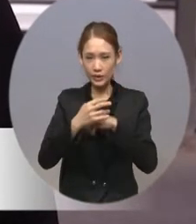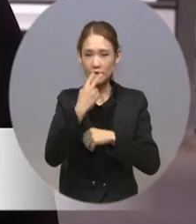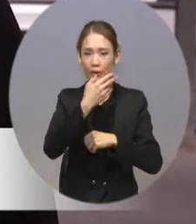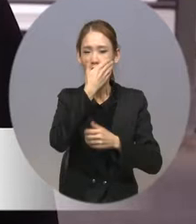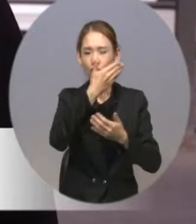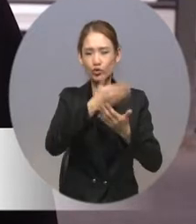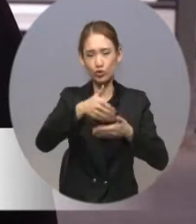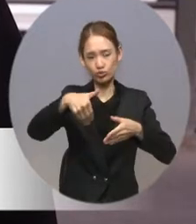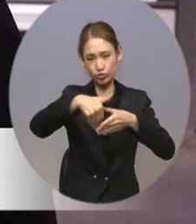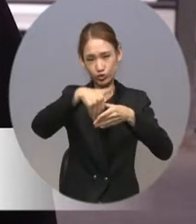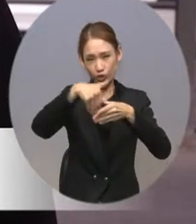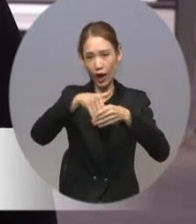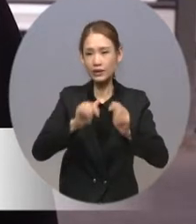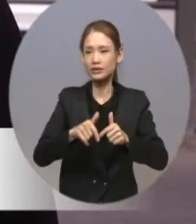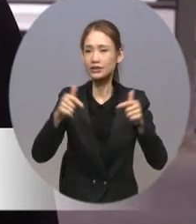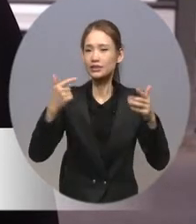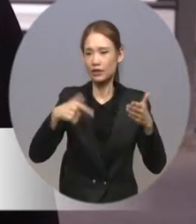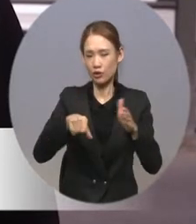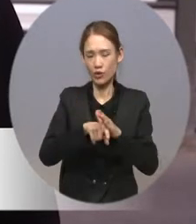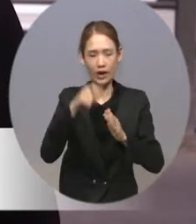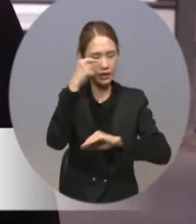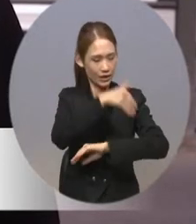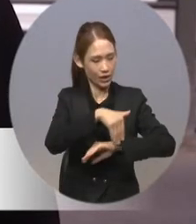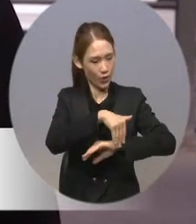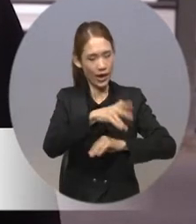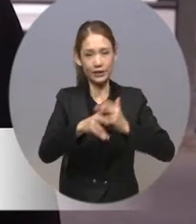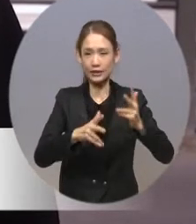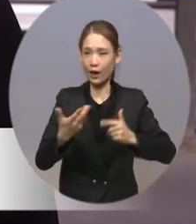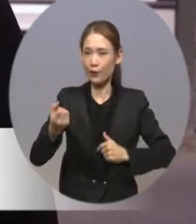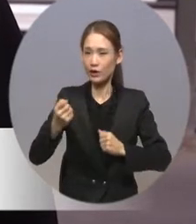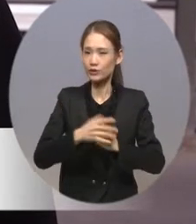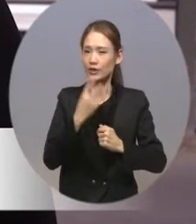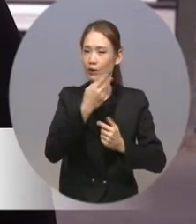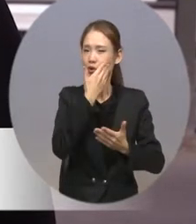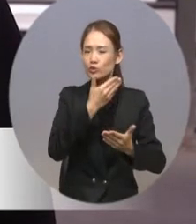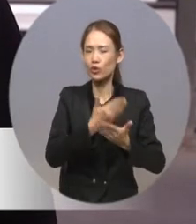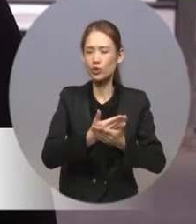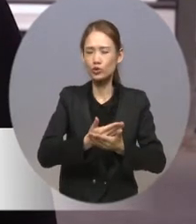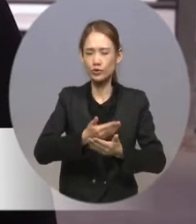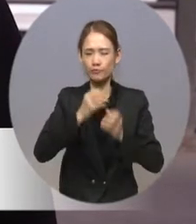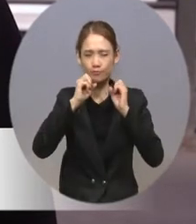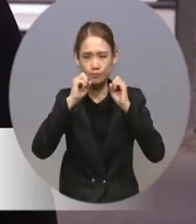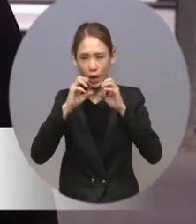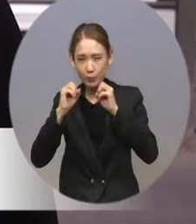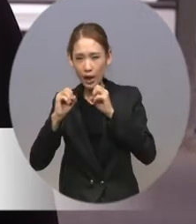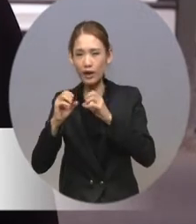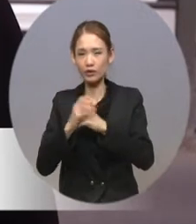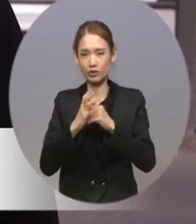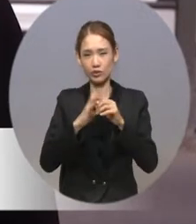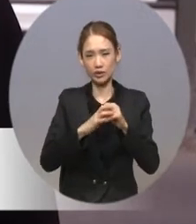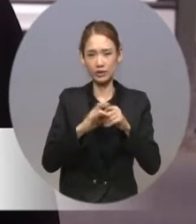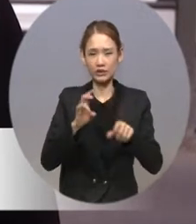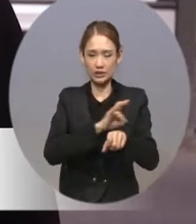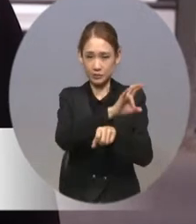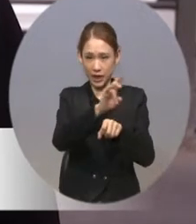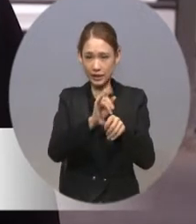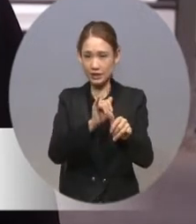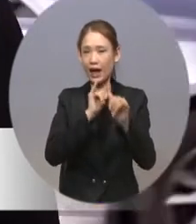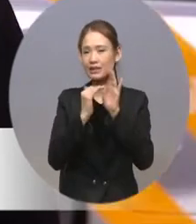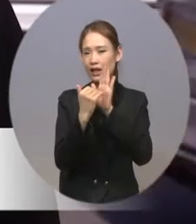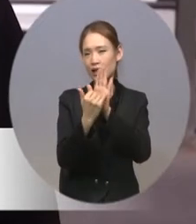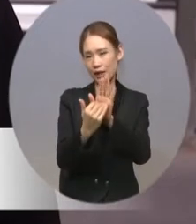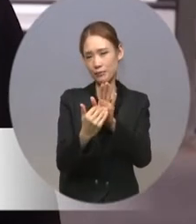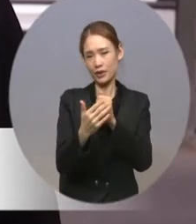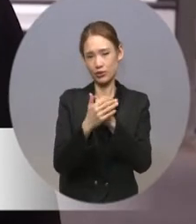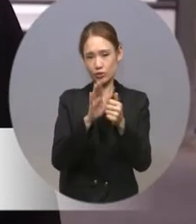문화 확산을 위해 계획된 사업으로 생명의 소중함을 알리고 24시간 자살 예방 도움 기관